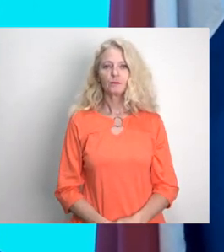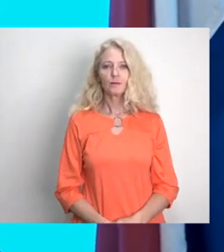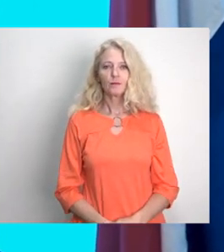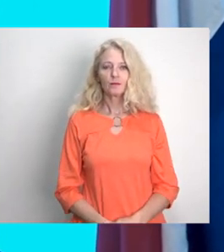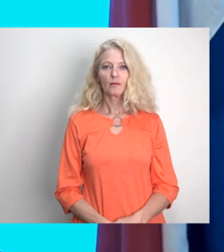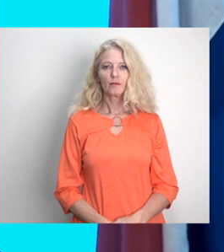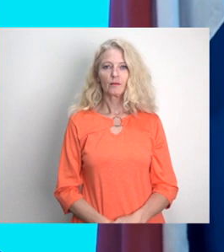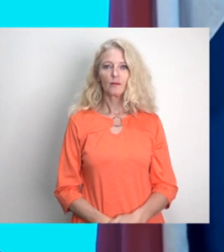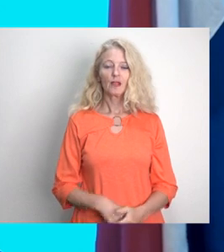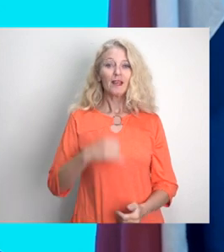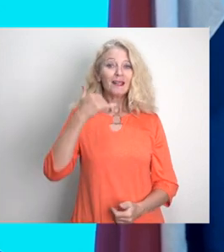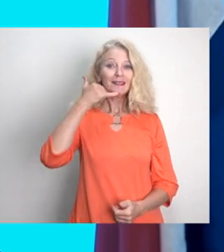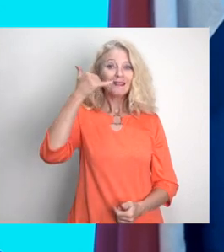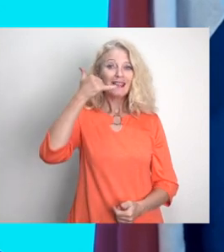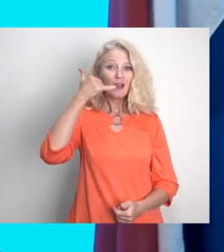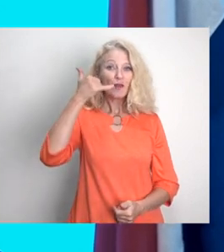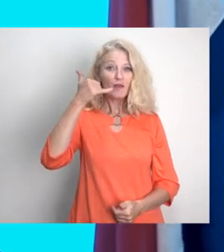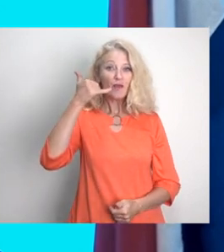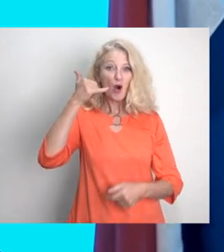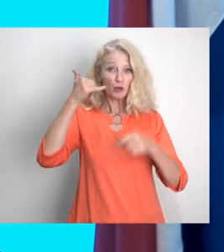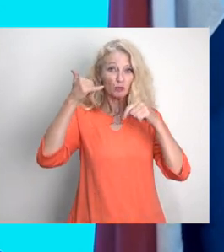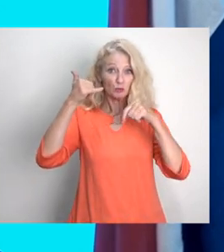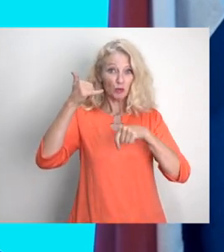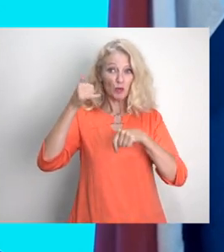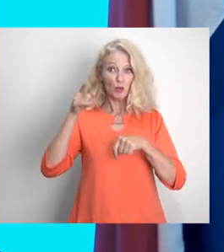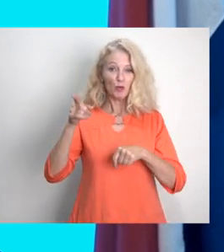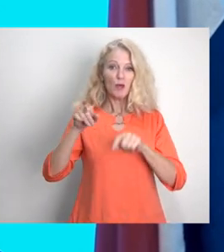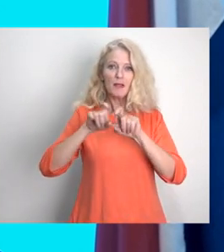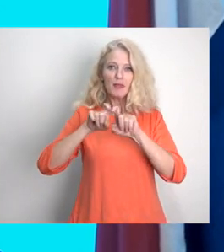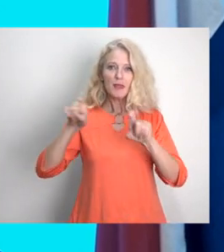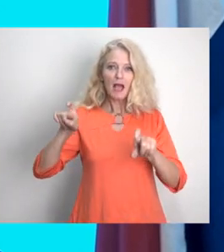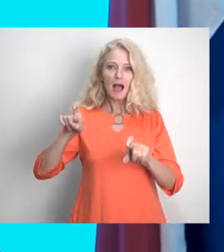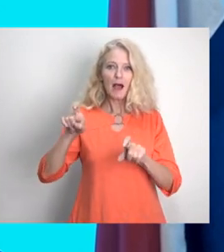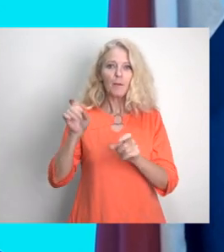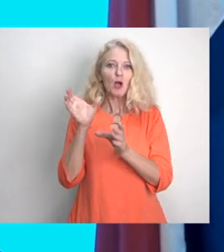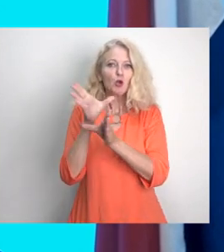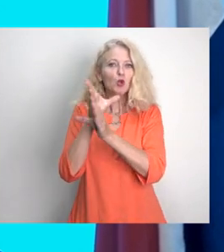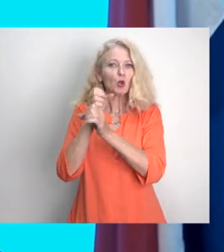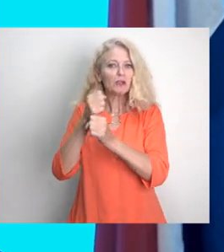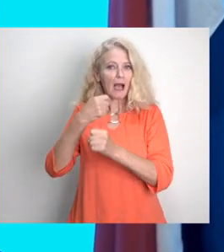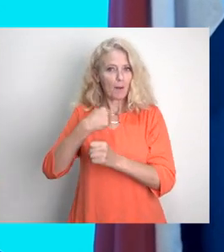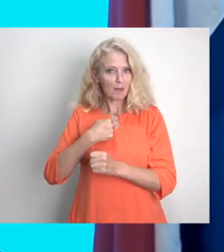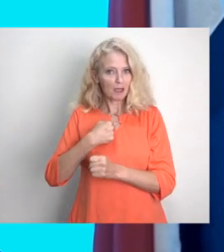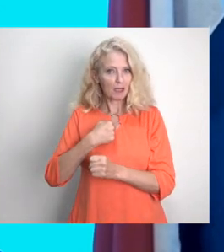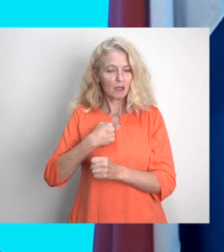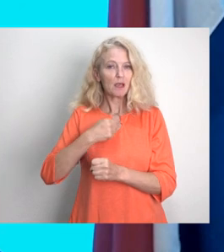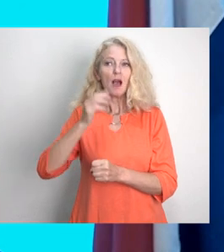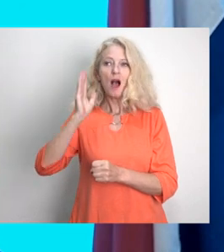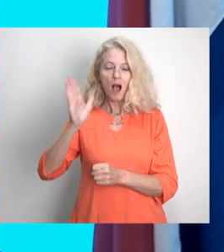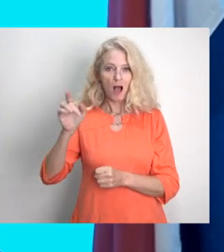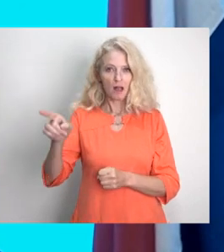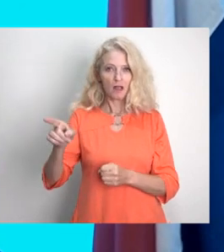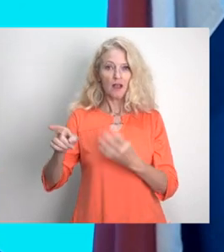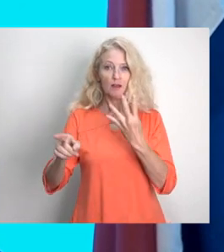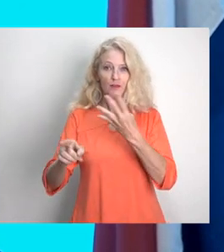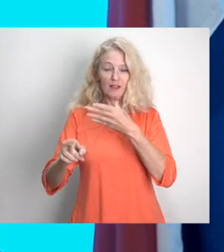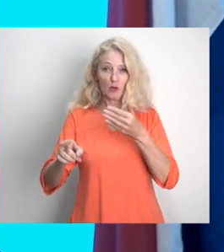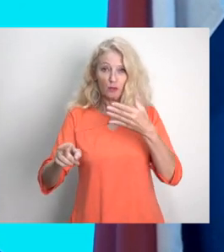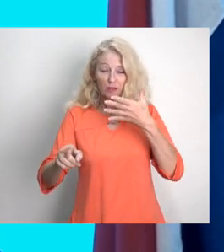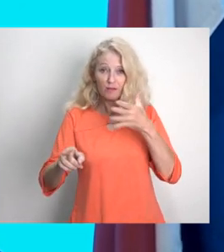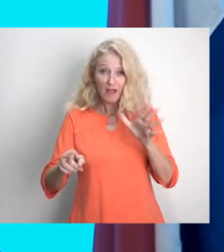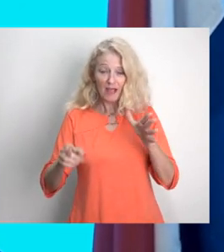bekend is de lijn Udami in het leven geroepen en inmiddels zijn er rond de 450 aanvragen